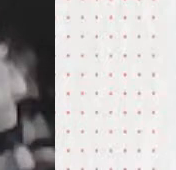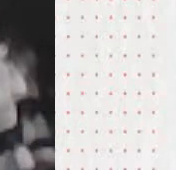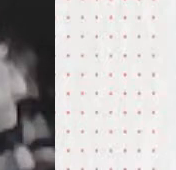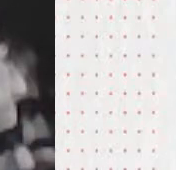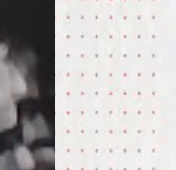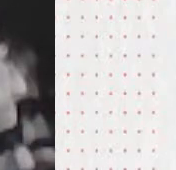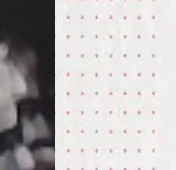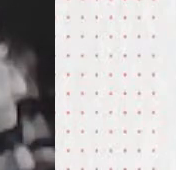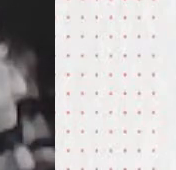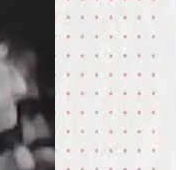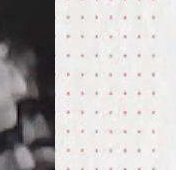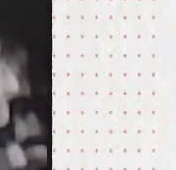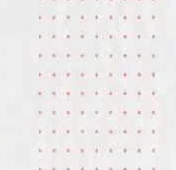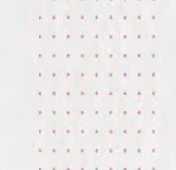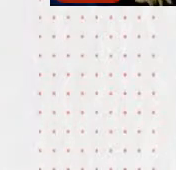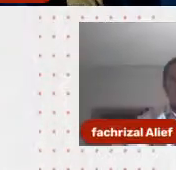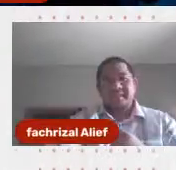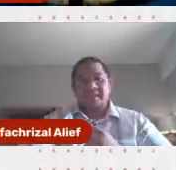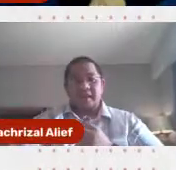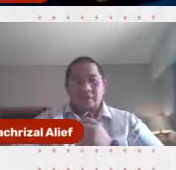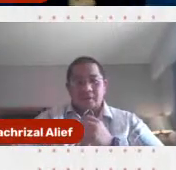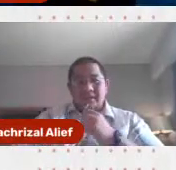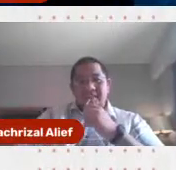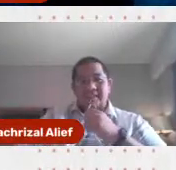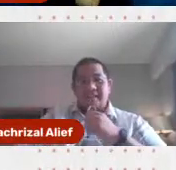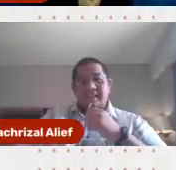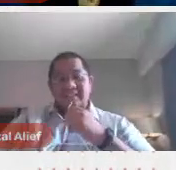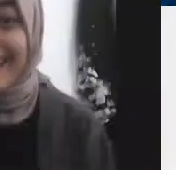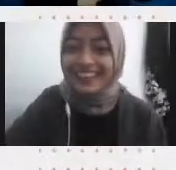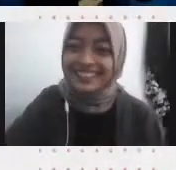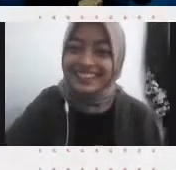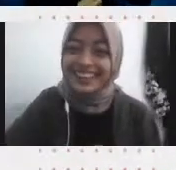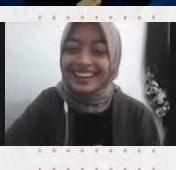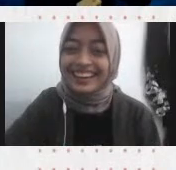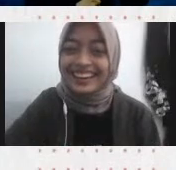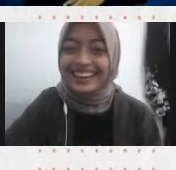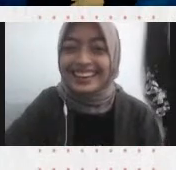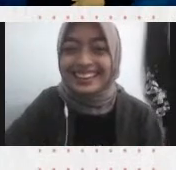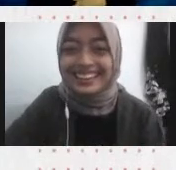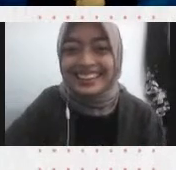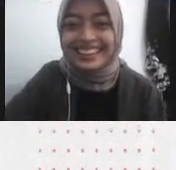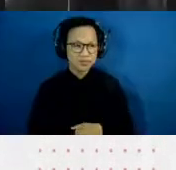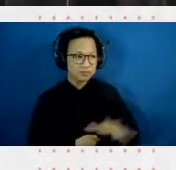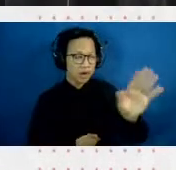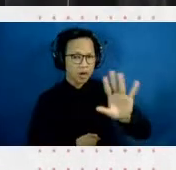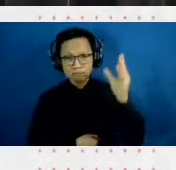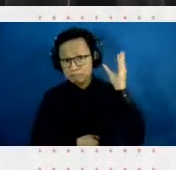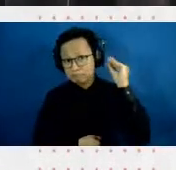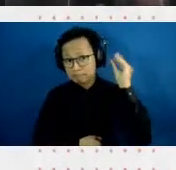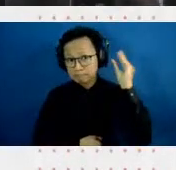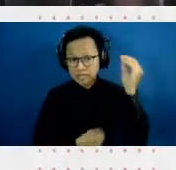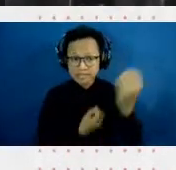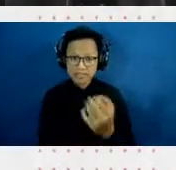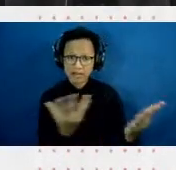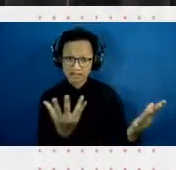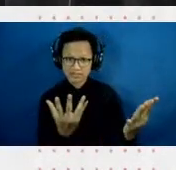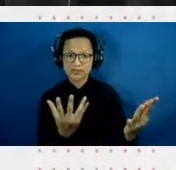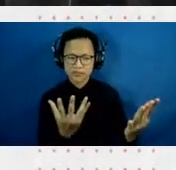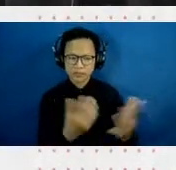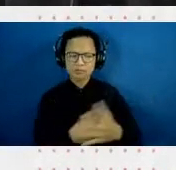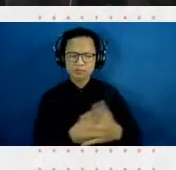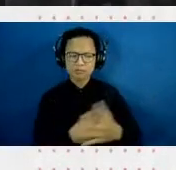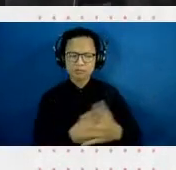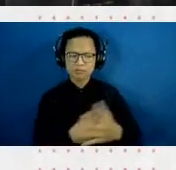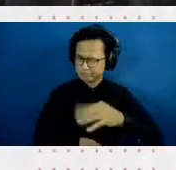pelaku usaha. Kak Rizal, halo. Halo Rachel, Kak Caca, okay. Sorry. Gimana suaranya? Sudah kedengeran belum? Siap, sudah terdengar jelas